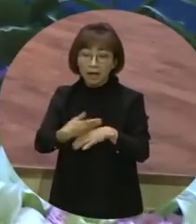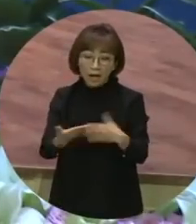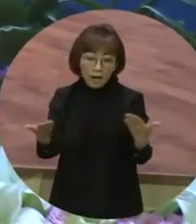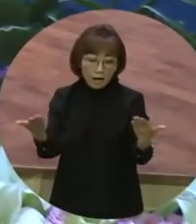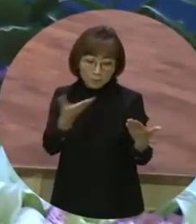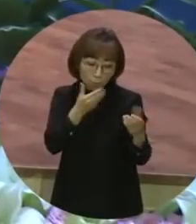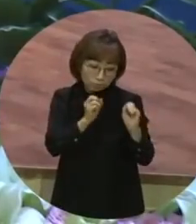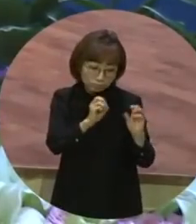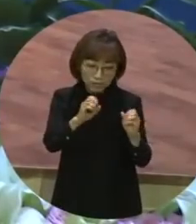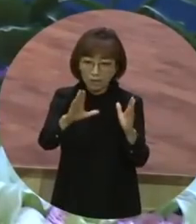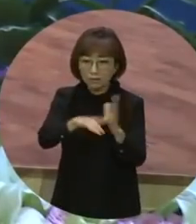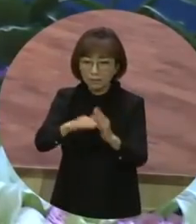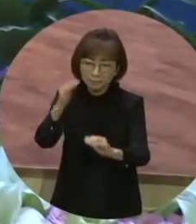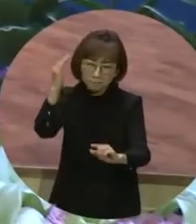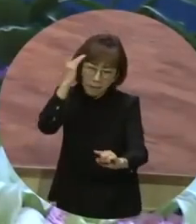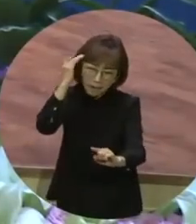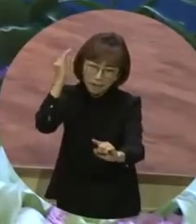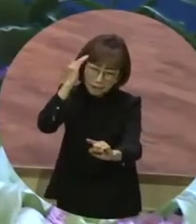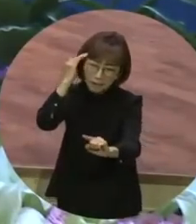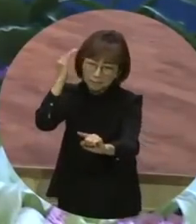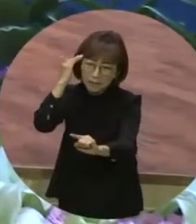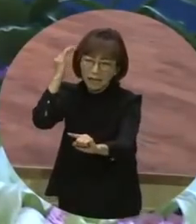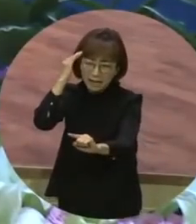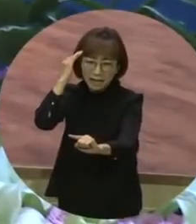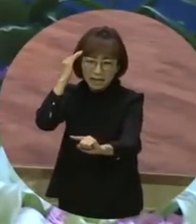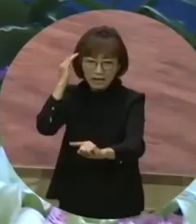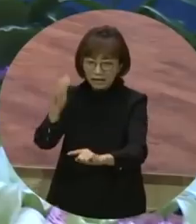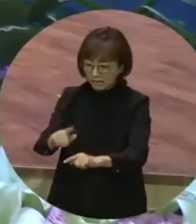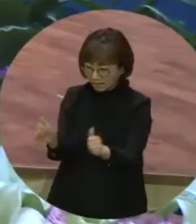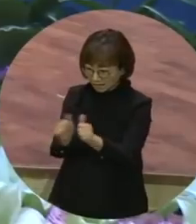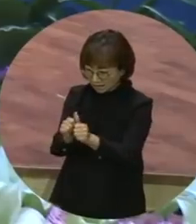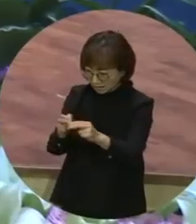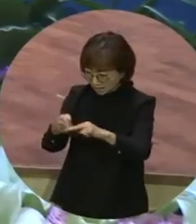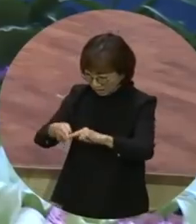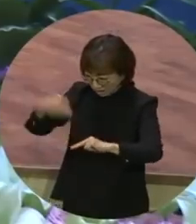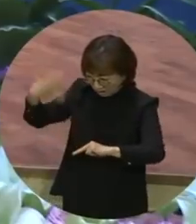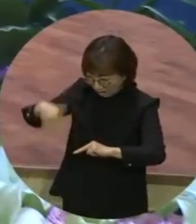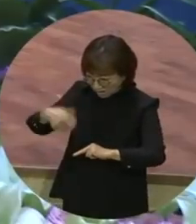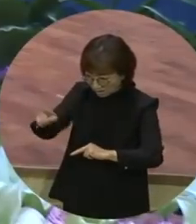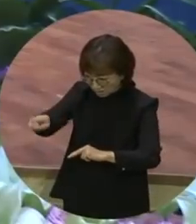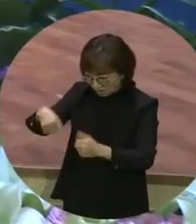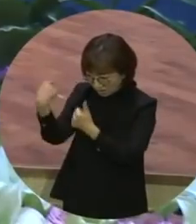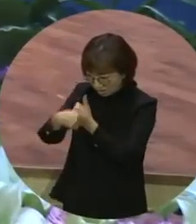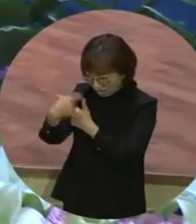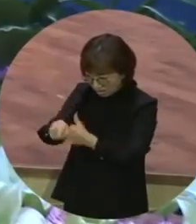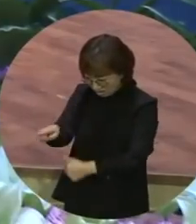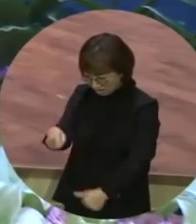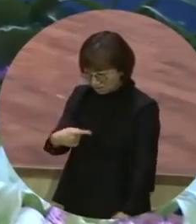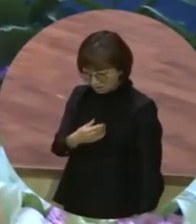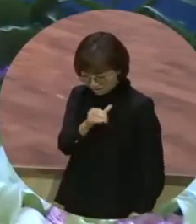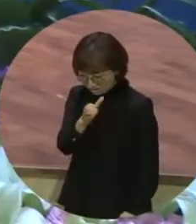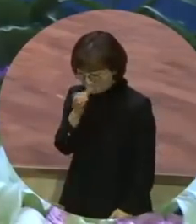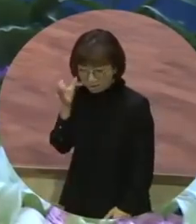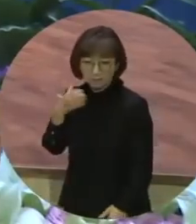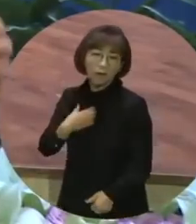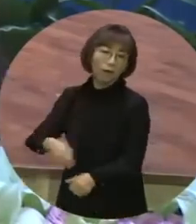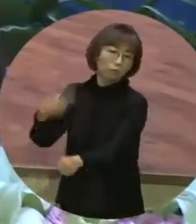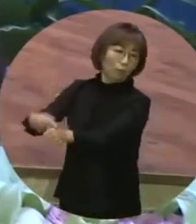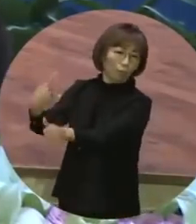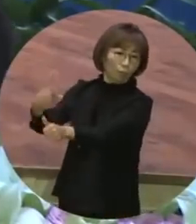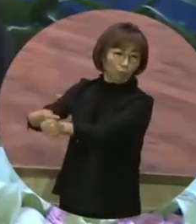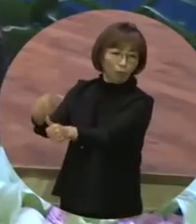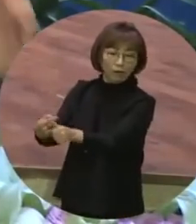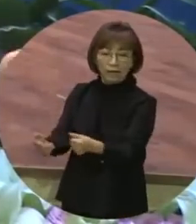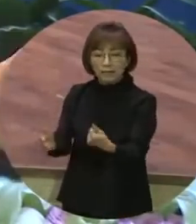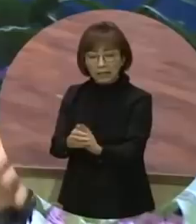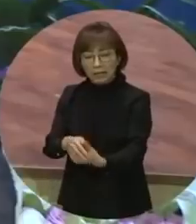사역을 하는데 자꾸 방해를 한단 말이에요. 그거 가지고 사역을 하는데 자꾸 방해를 하니까 디모데에게 할 수